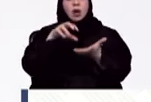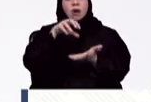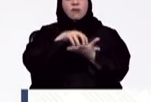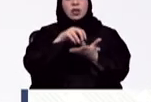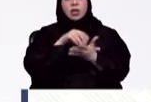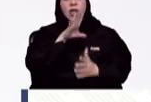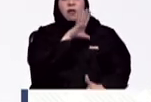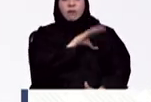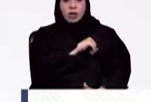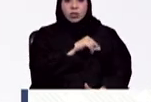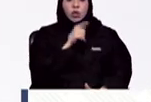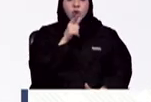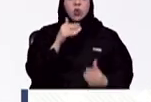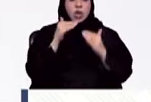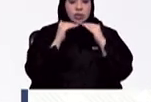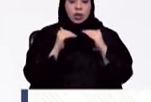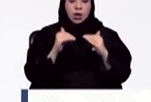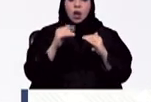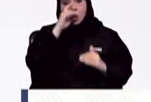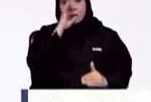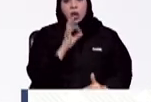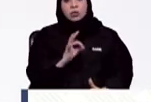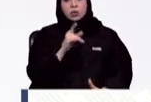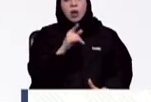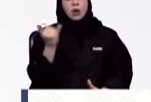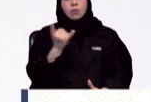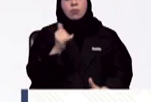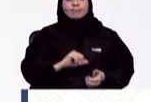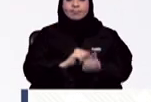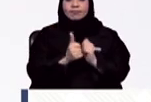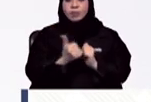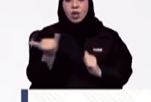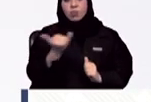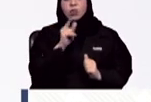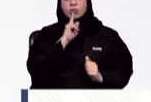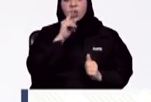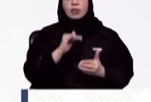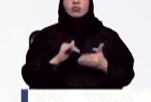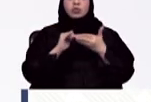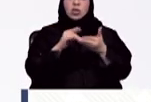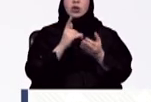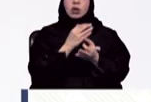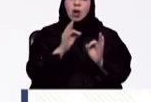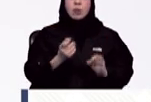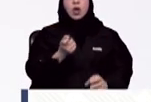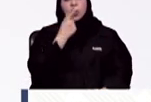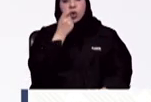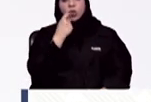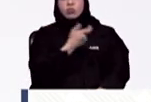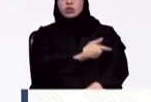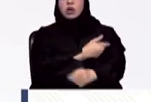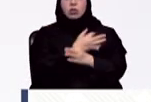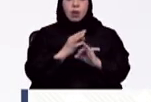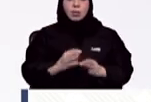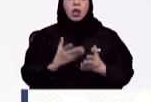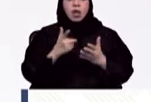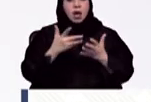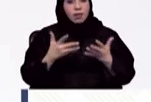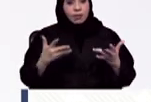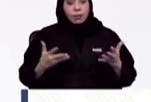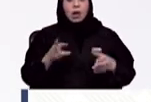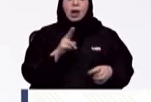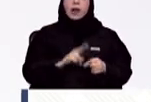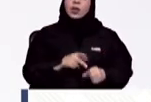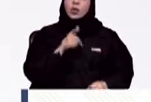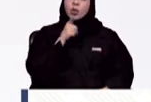بحيث أن يكون في الاستقرار اللازم لهذه المبادرات أن تكون تساعد وتوصل الأدوية والعلاج المناسب. النقطة الثالثة